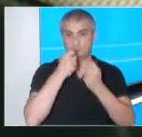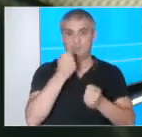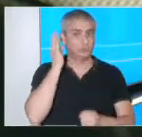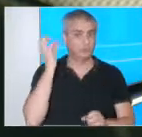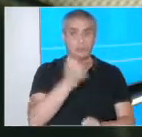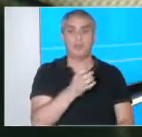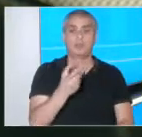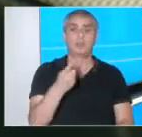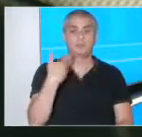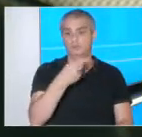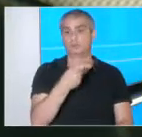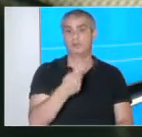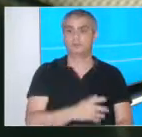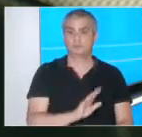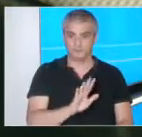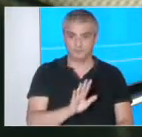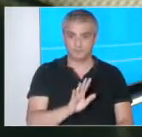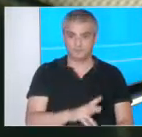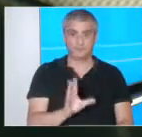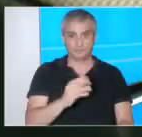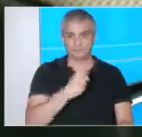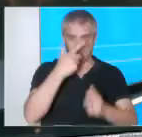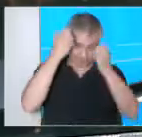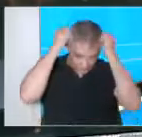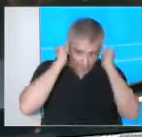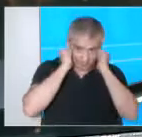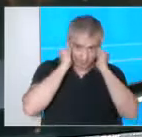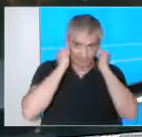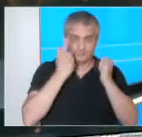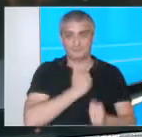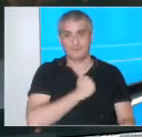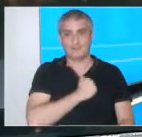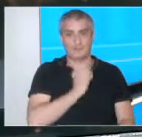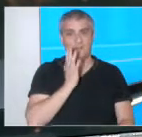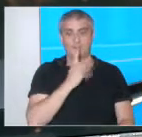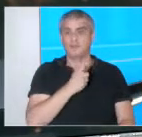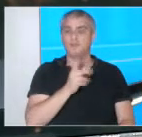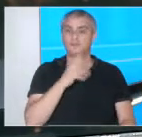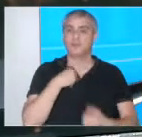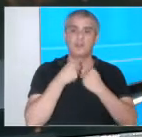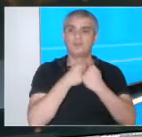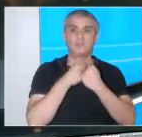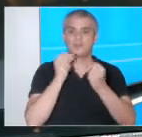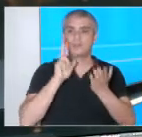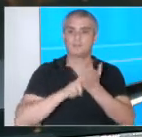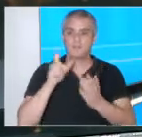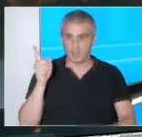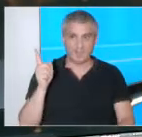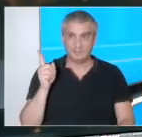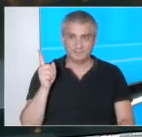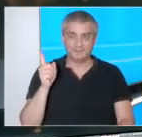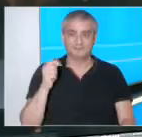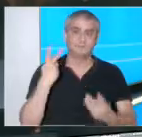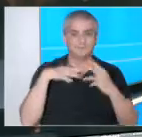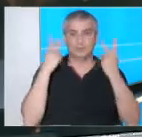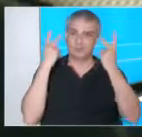אישה, והנה יש לכם מישהי מן המוכן. היא הולכת עם שביס, היא אדוקה מאוד בדקה. יש לנו מאבקים עכשיו עם הבג"ץ בדברים